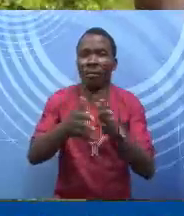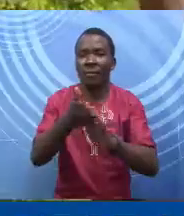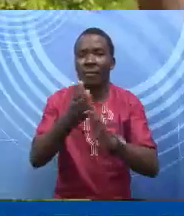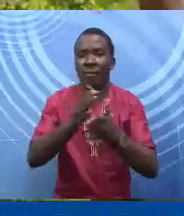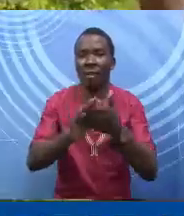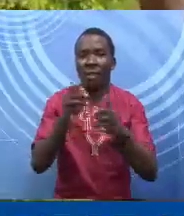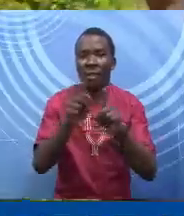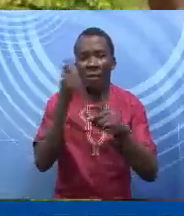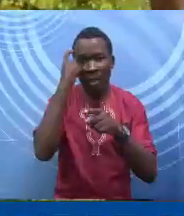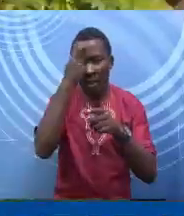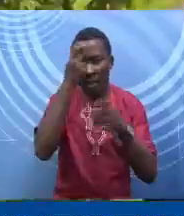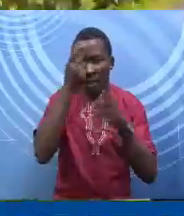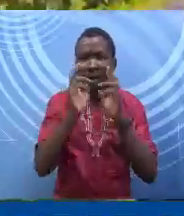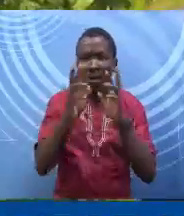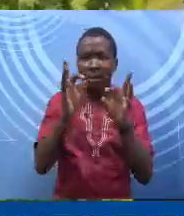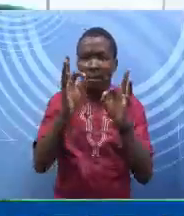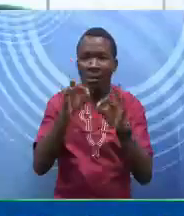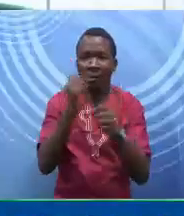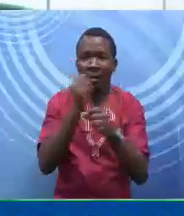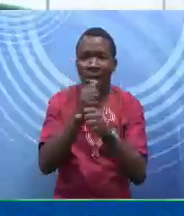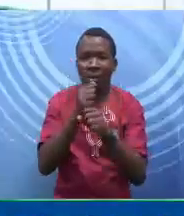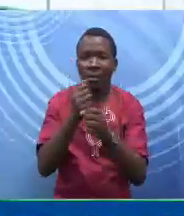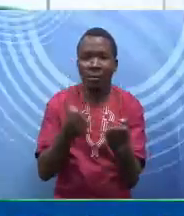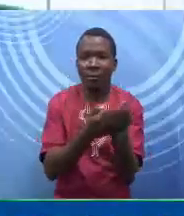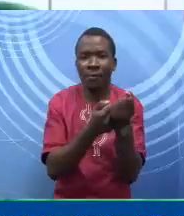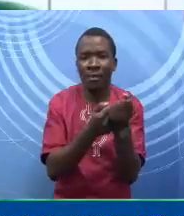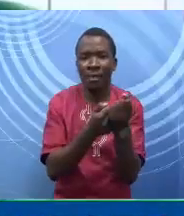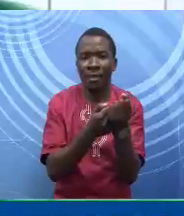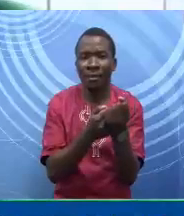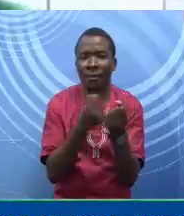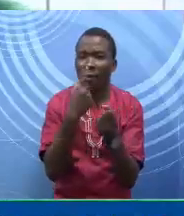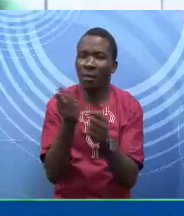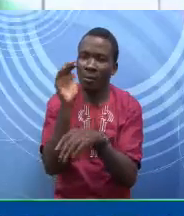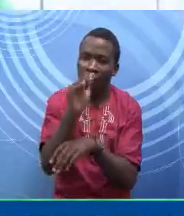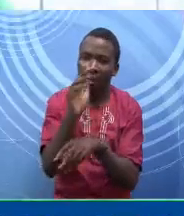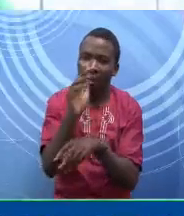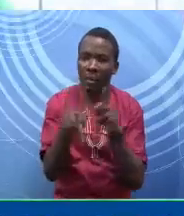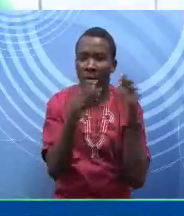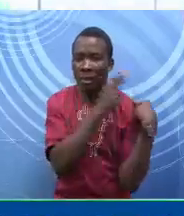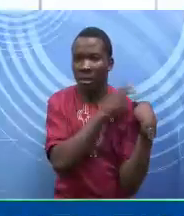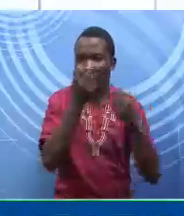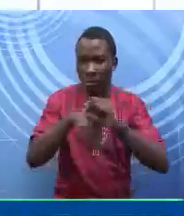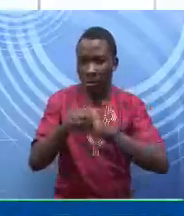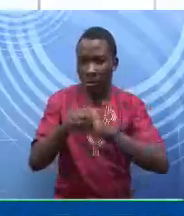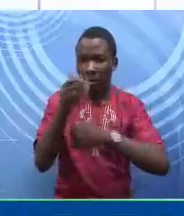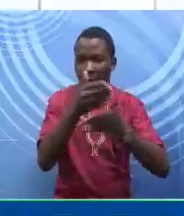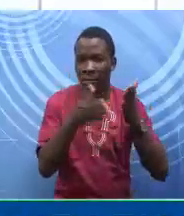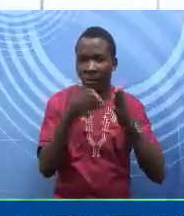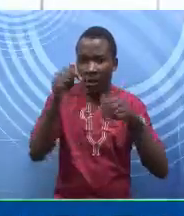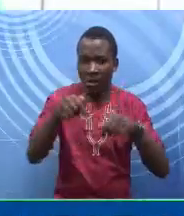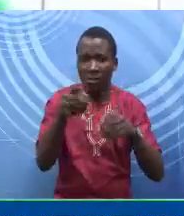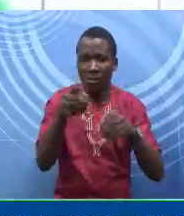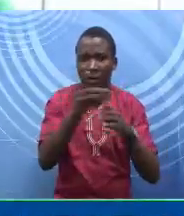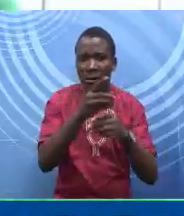nawe yareba ibyakorwa ikagira ihita ikagira icyakorwa yatugenza turasaba yuko mwatubariza ababishinzwe ibikorwa remezo hano mu karere ka